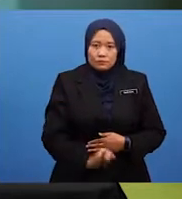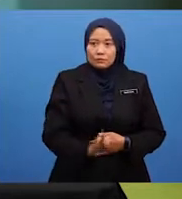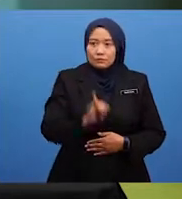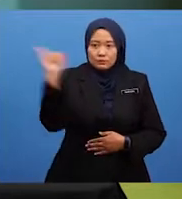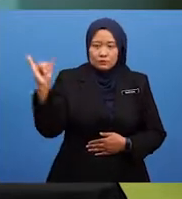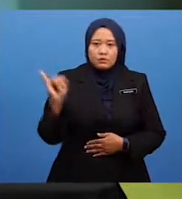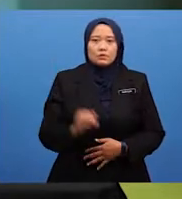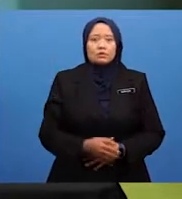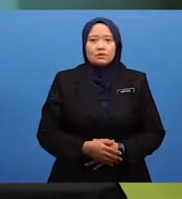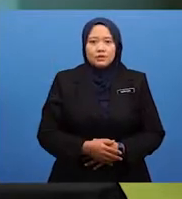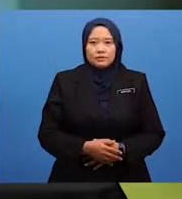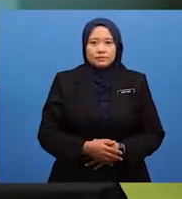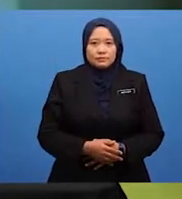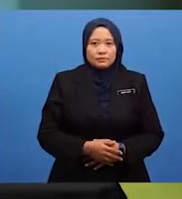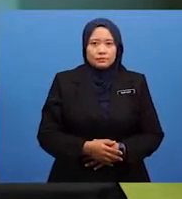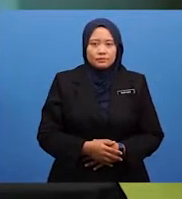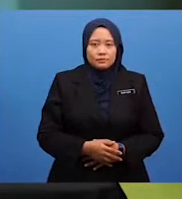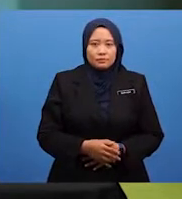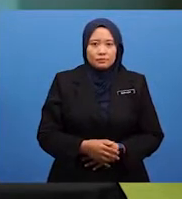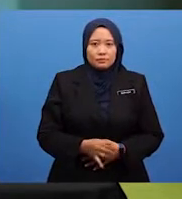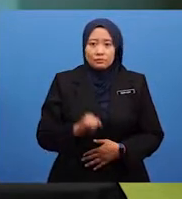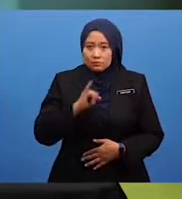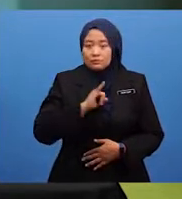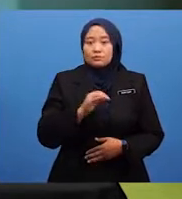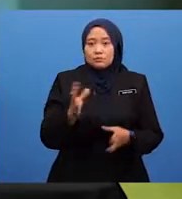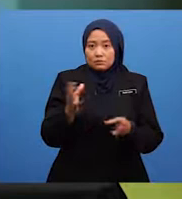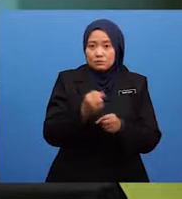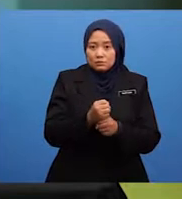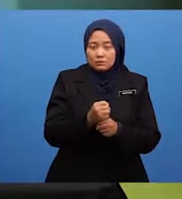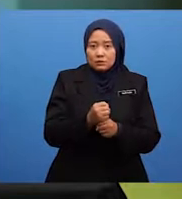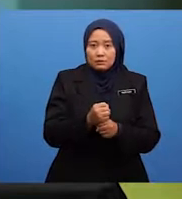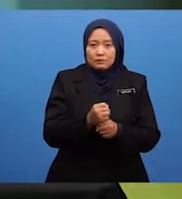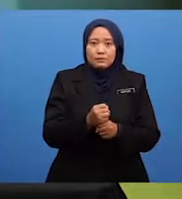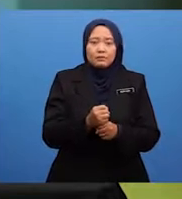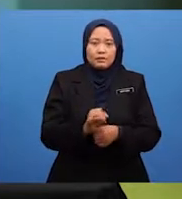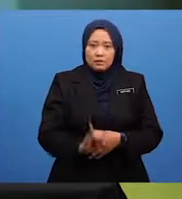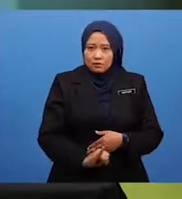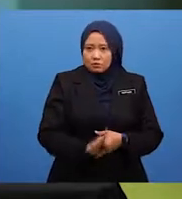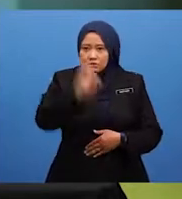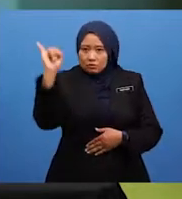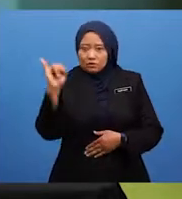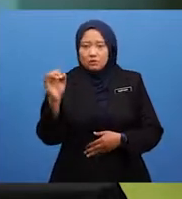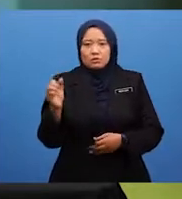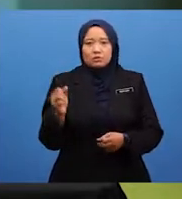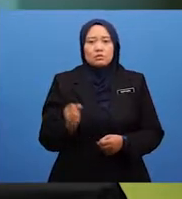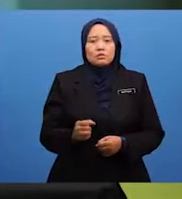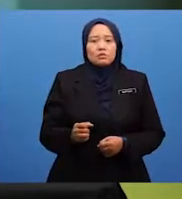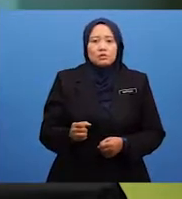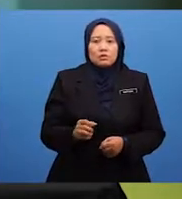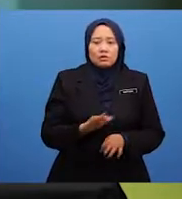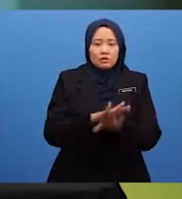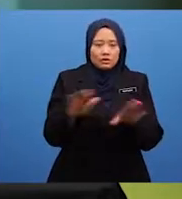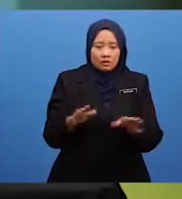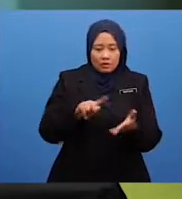Murid-murid, cikgu dapat memegang rotan ini dengan kemas dan rotan ini tidak terlucut